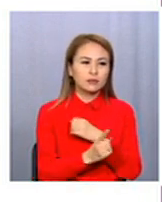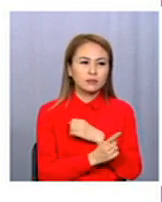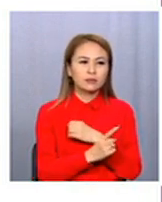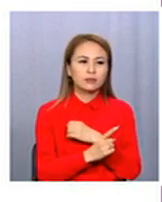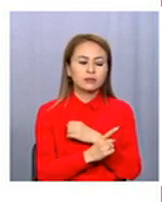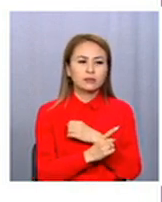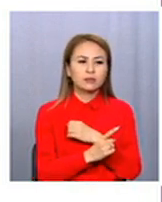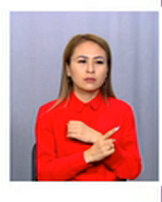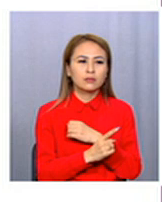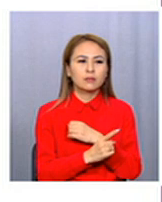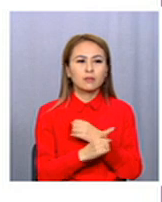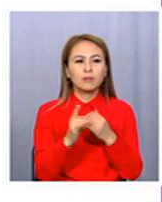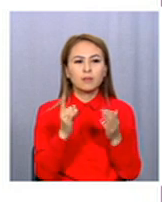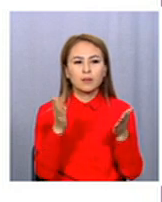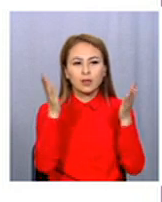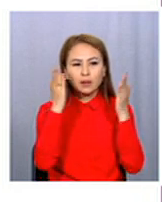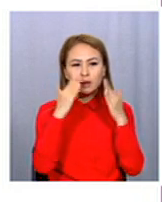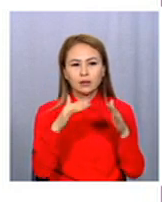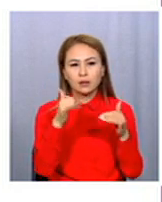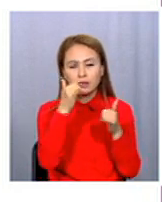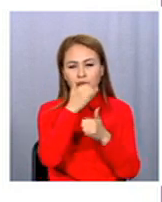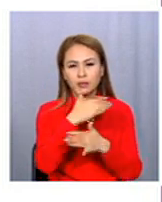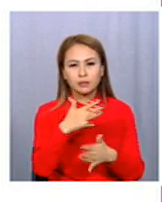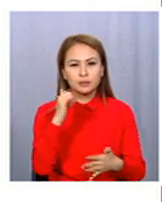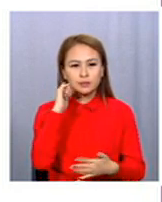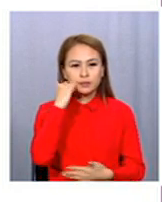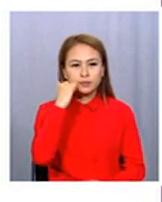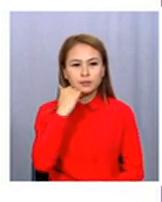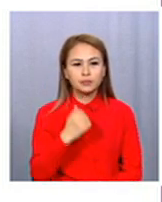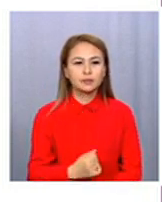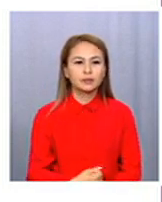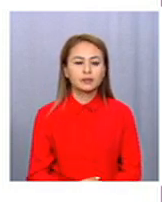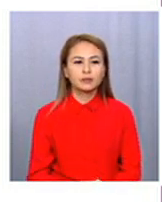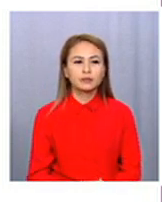шегі. Бата қайыра алмайтын әже.